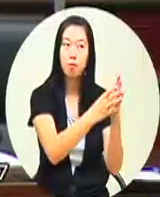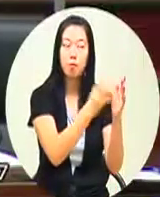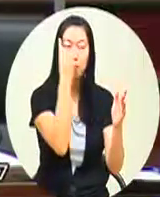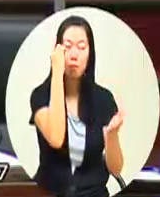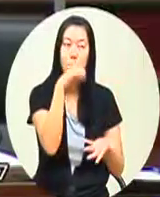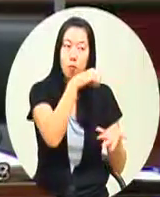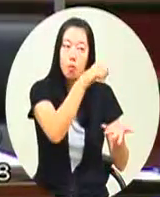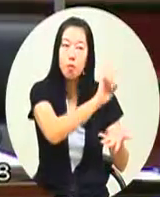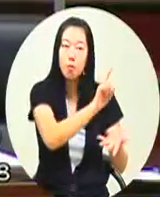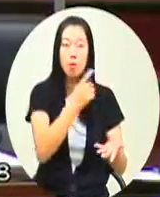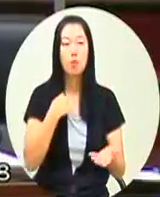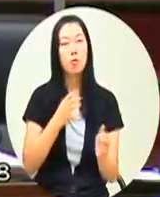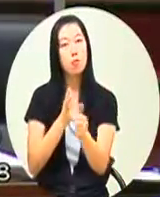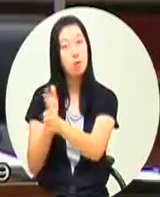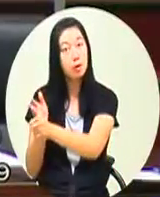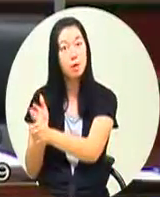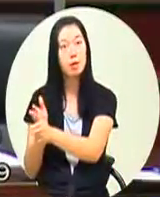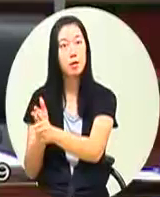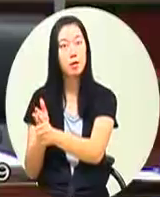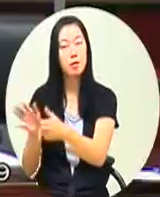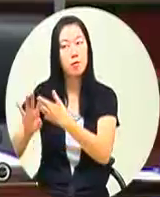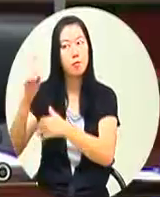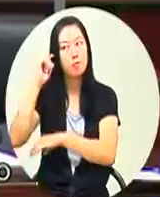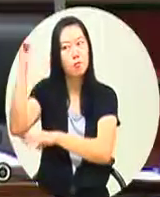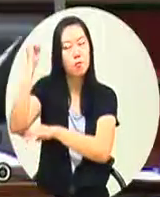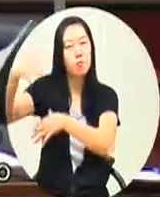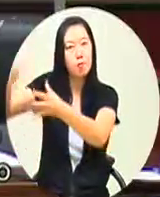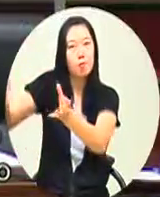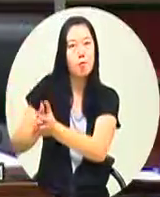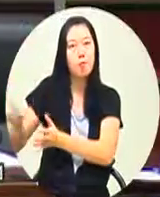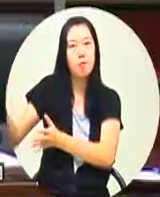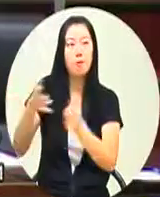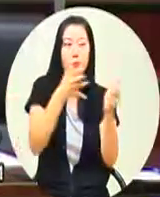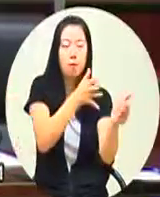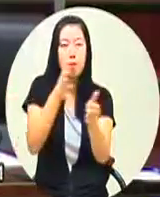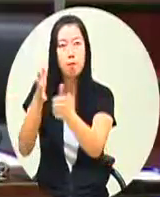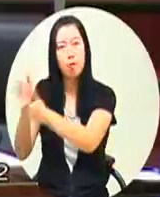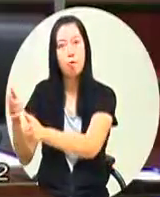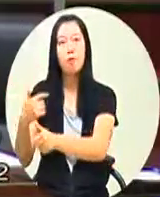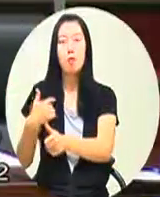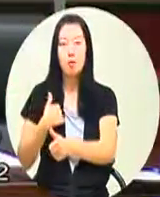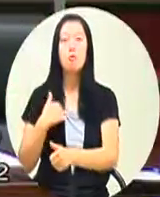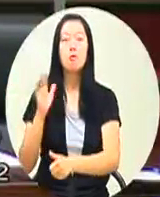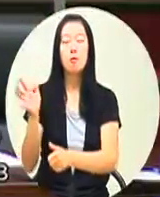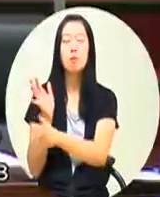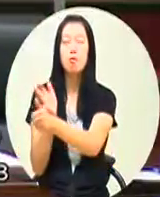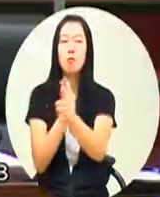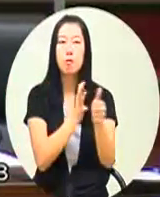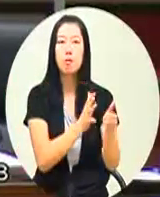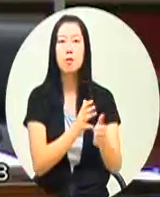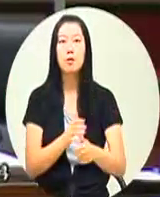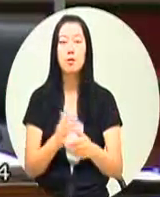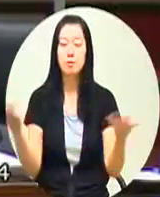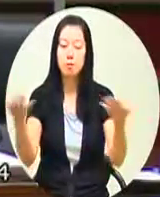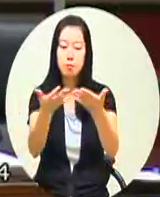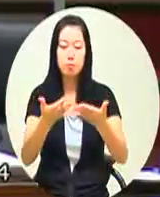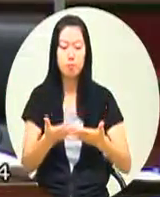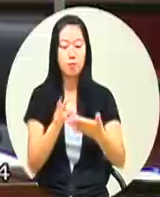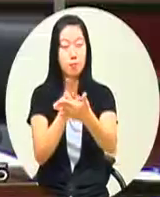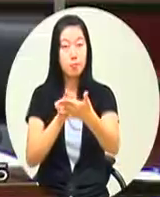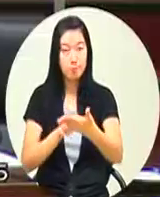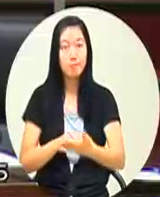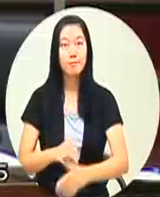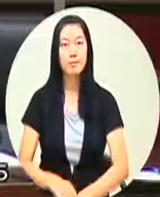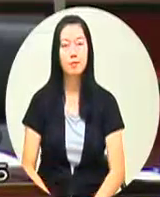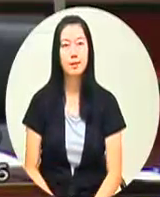也问过抗议团体的意见，两边的意见我都有去阅读，然后讲